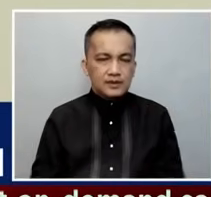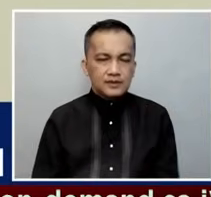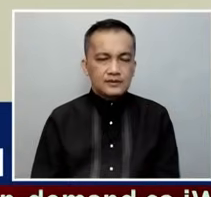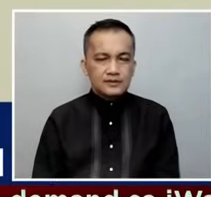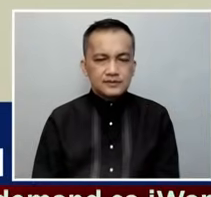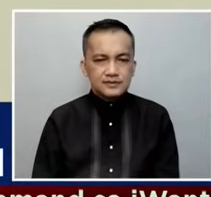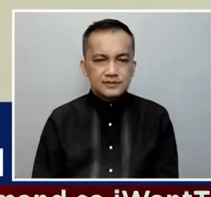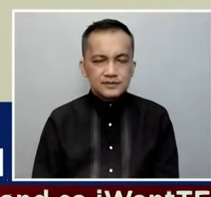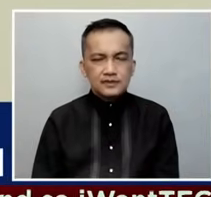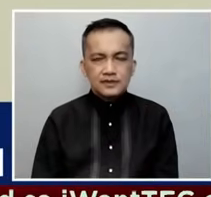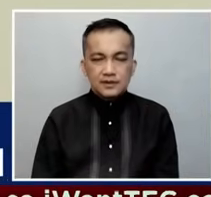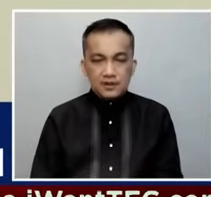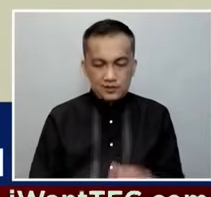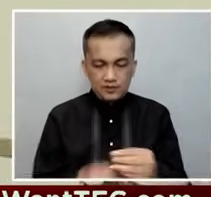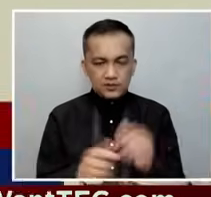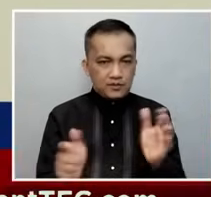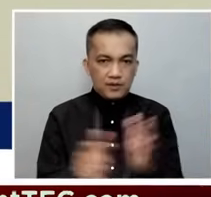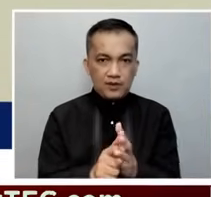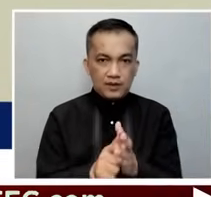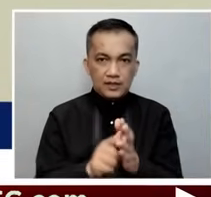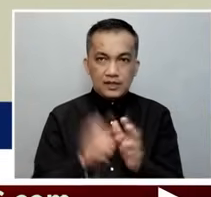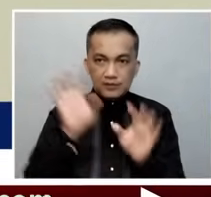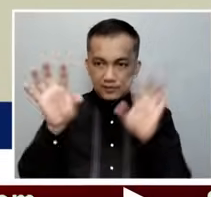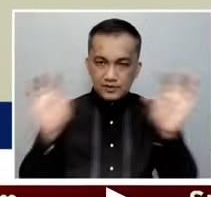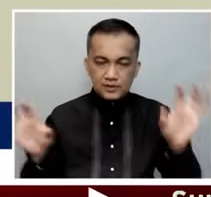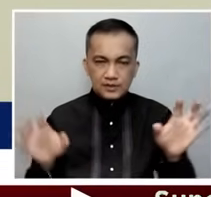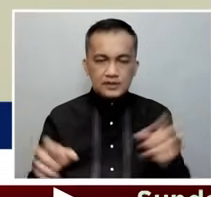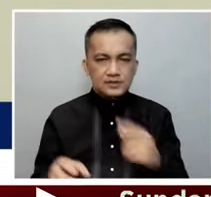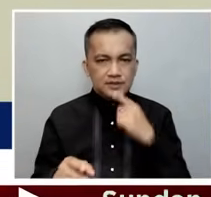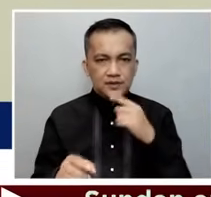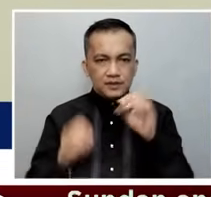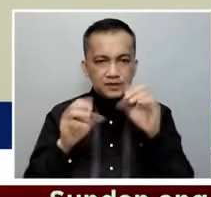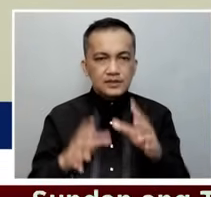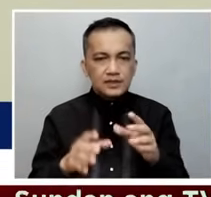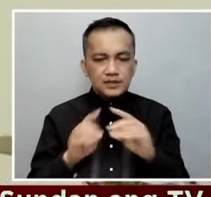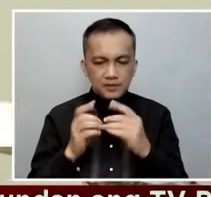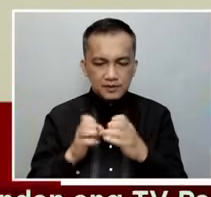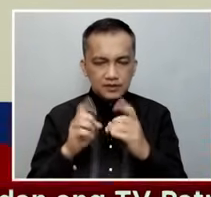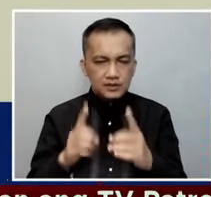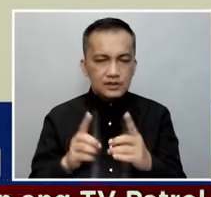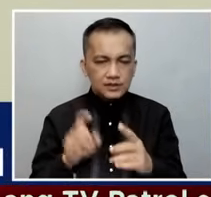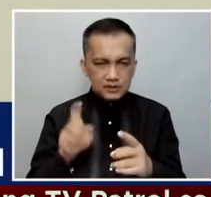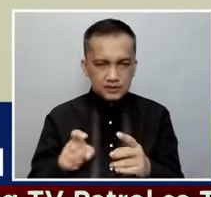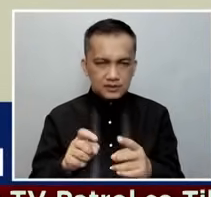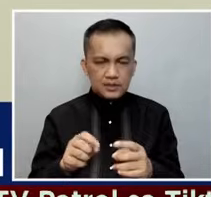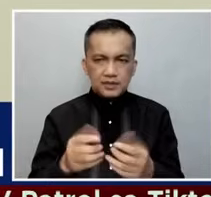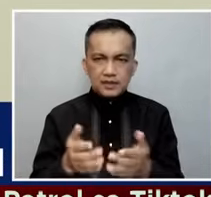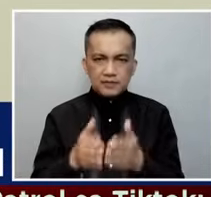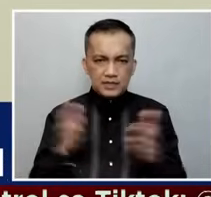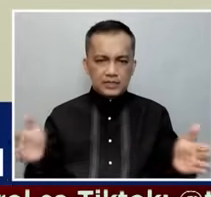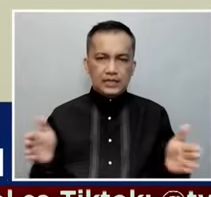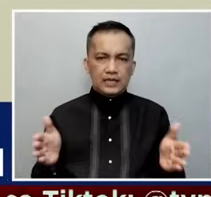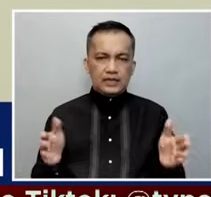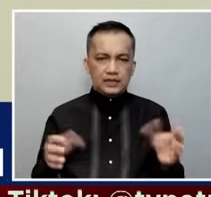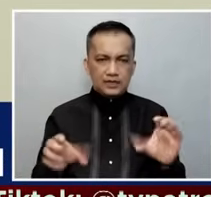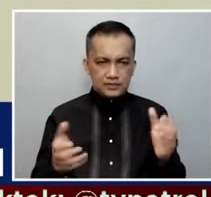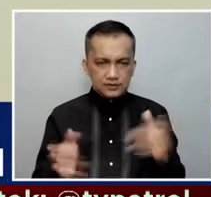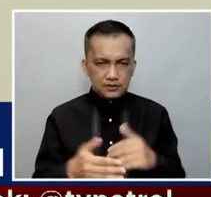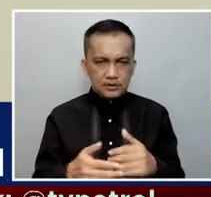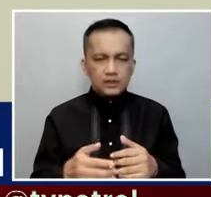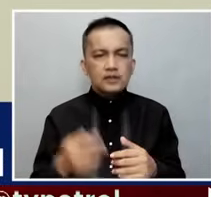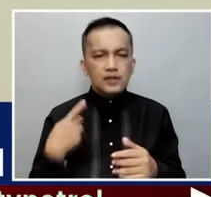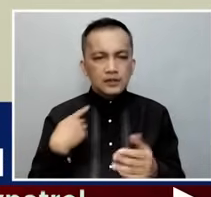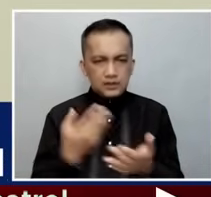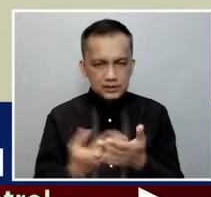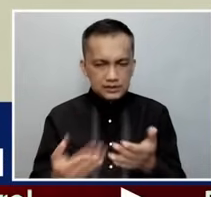Bukod sa bawal na yung mga wall decoration, ayon sa mga guro, base sa DepEd Order, dapat spacious ang mga classroom kaya may ilang gamit na dapat na